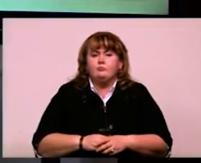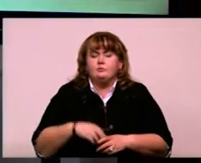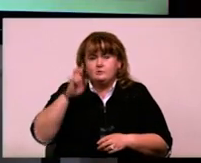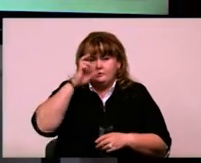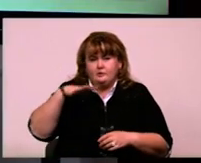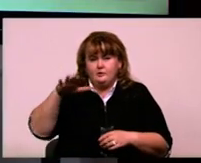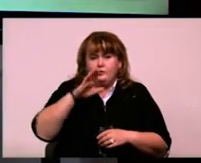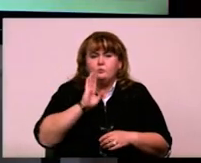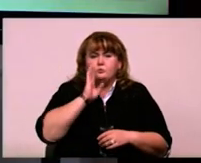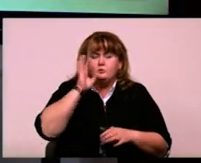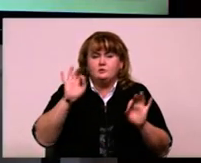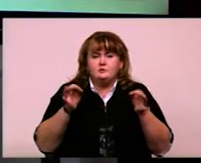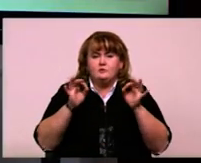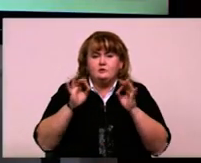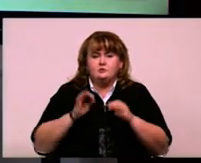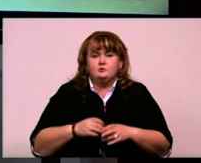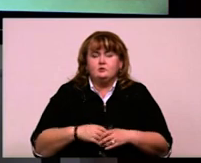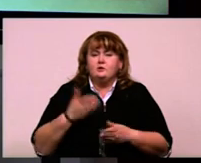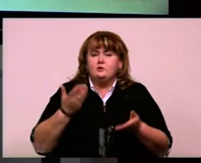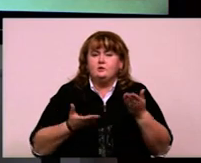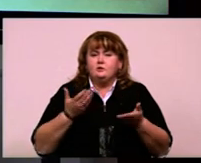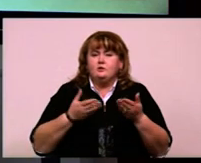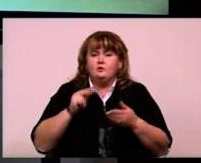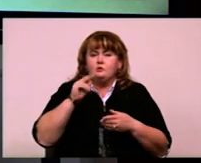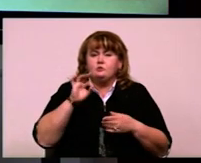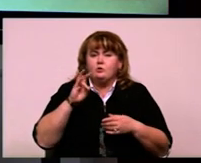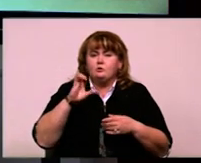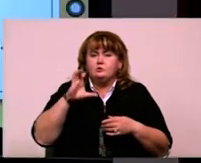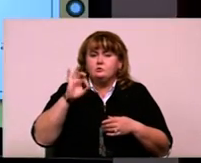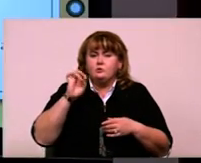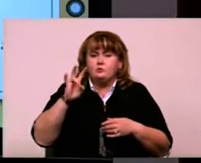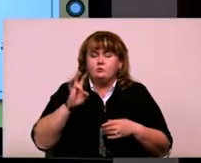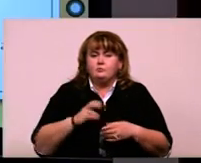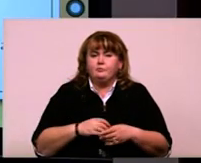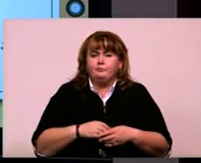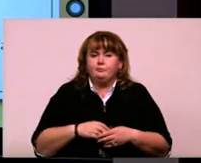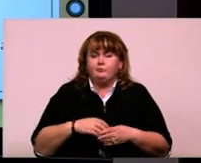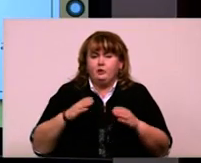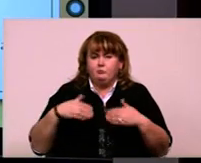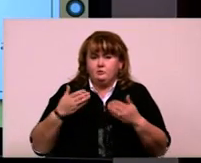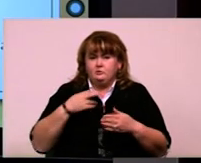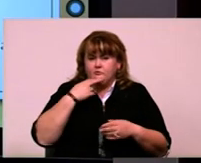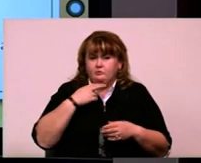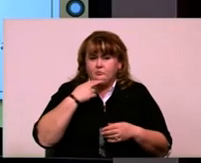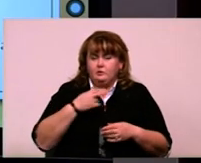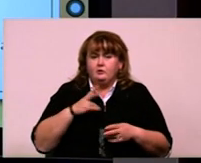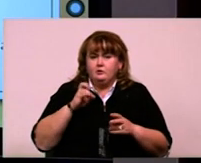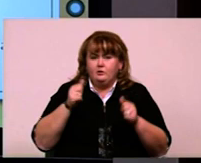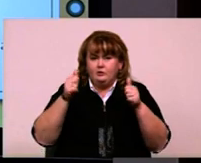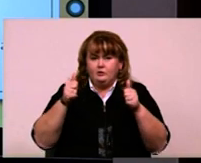Страна утренней свежести, или же Чосон. Ребята, обратите внимание на